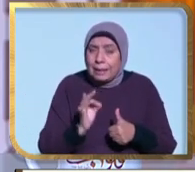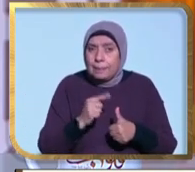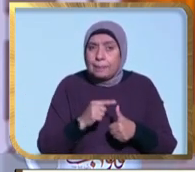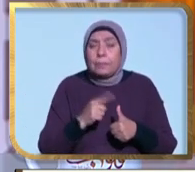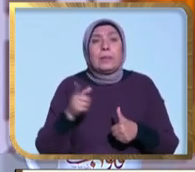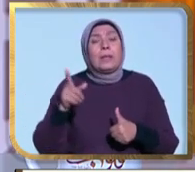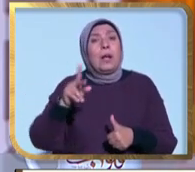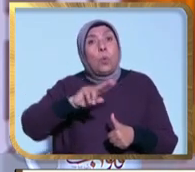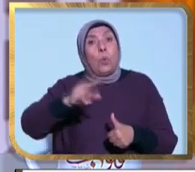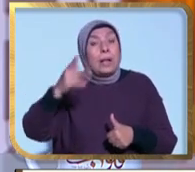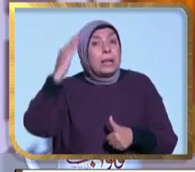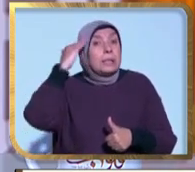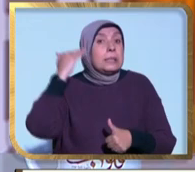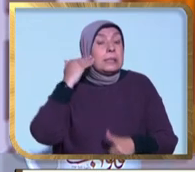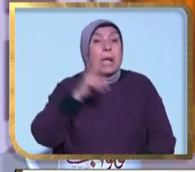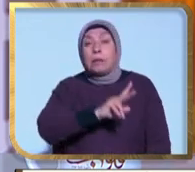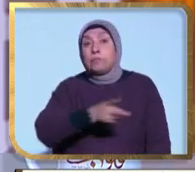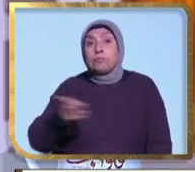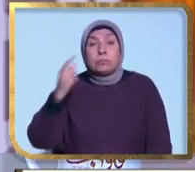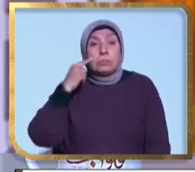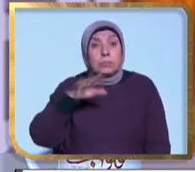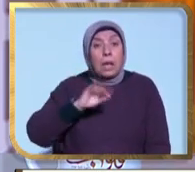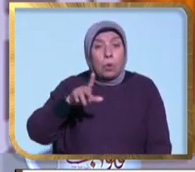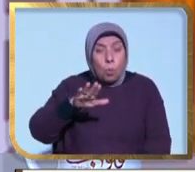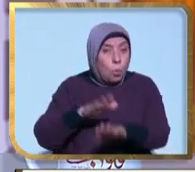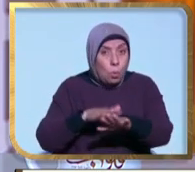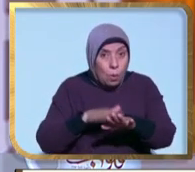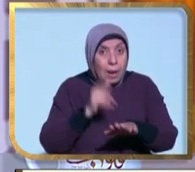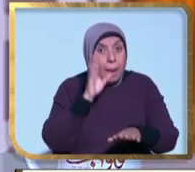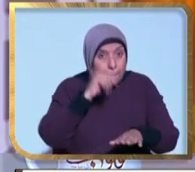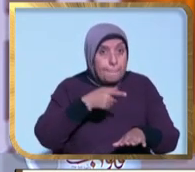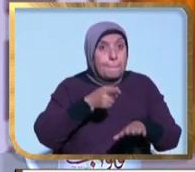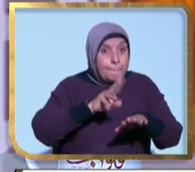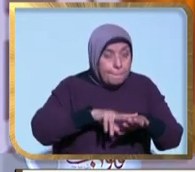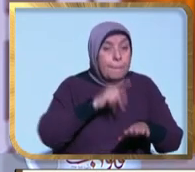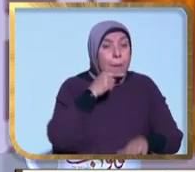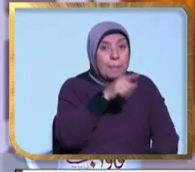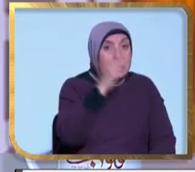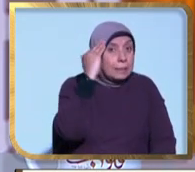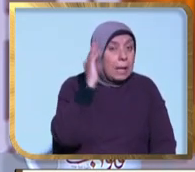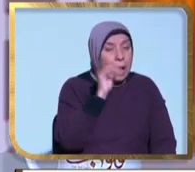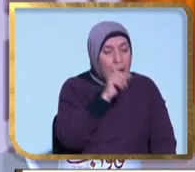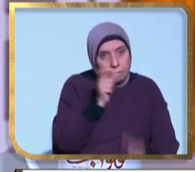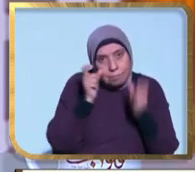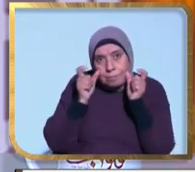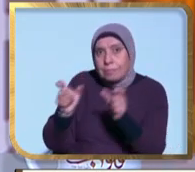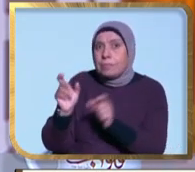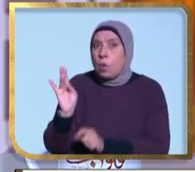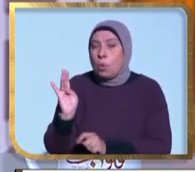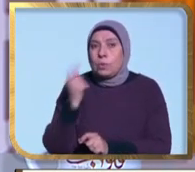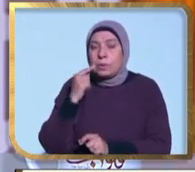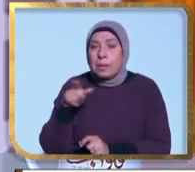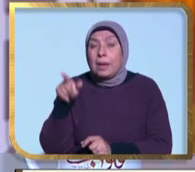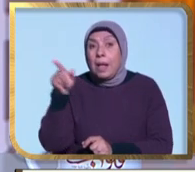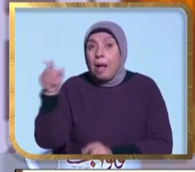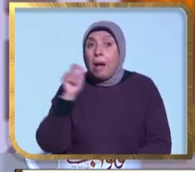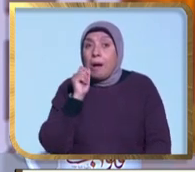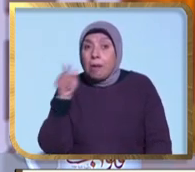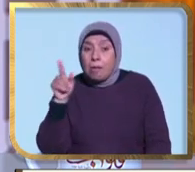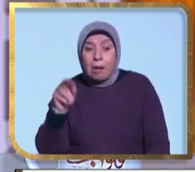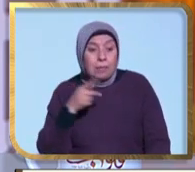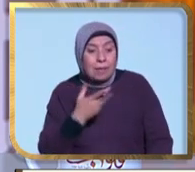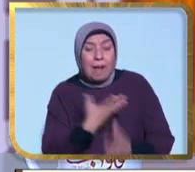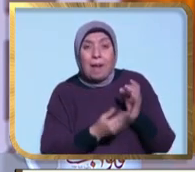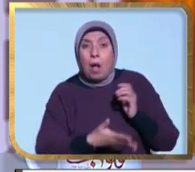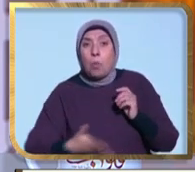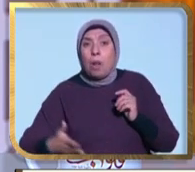اكيد ربنا كرمك واعطاك وجعلها برض سبب معاك انه يبقى فييه الاولاد ان كره منها خلقا